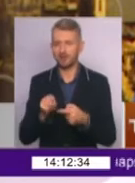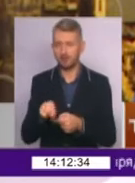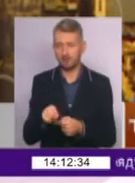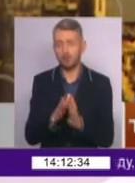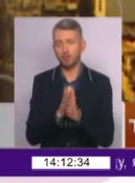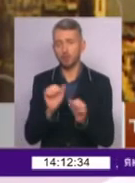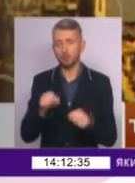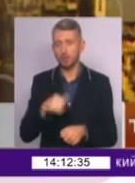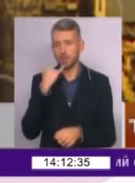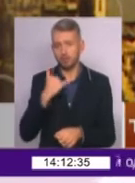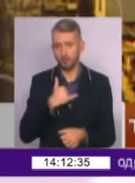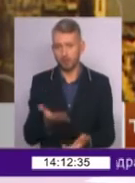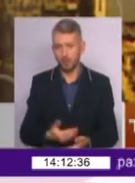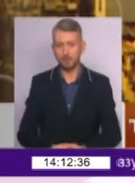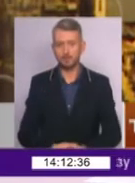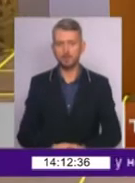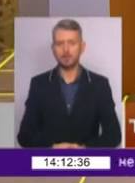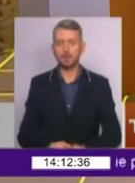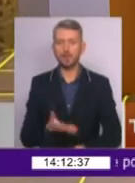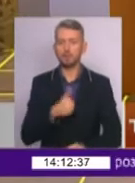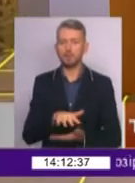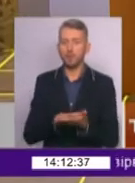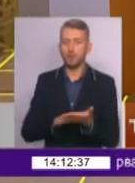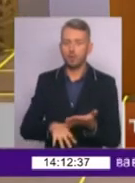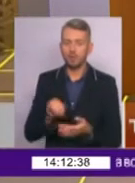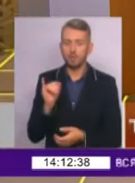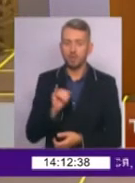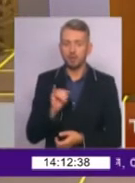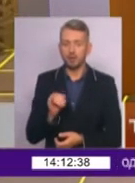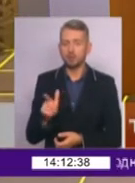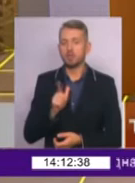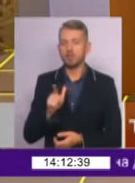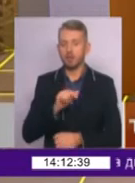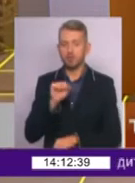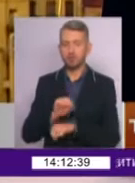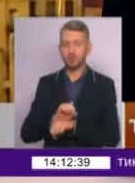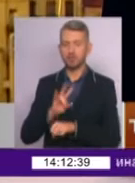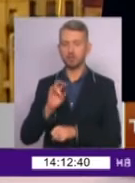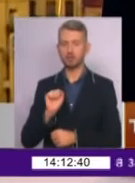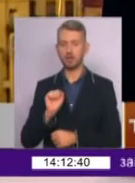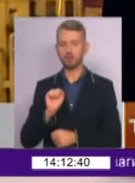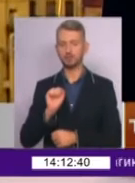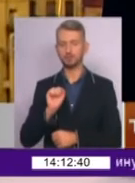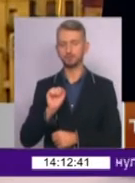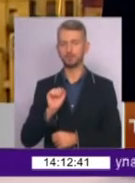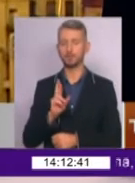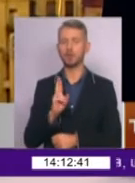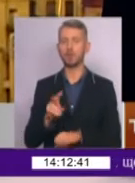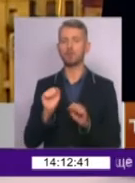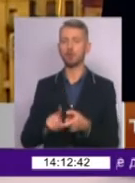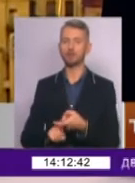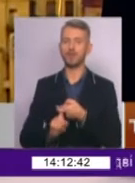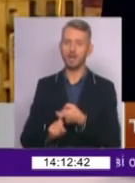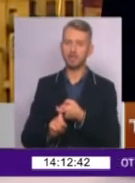прошу, можете телефонувати. Тож ми продовжимо. І ми з вами зупинились на як можна